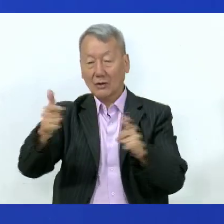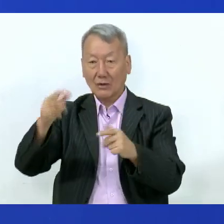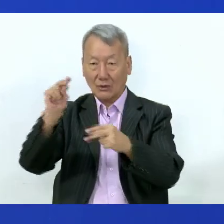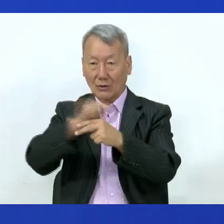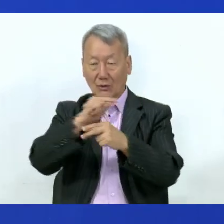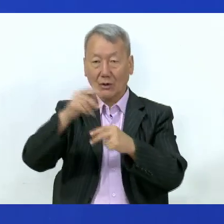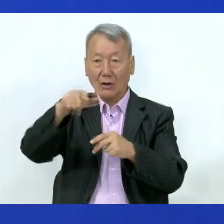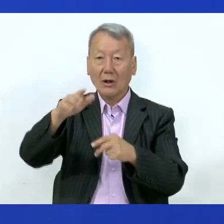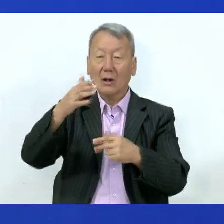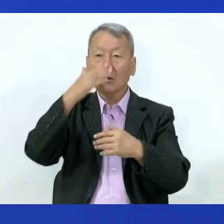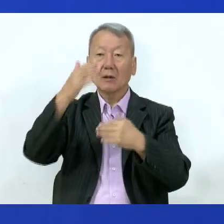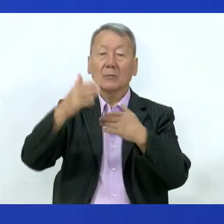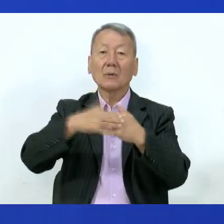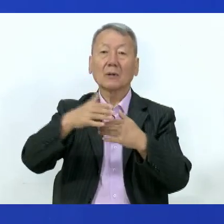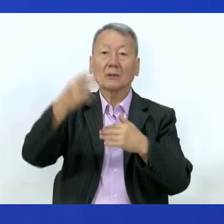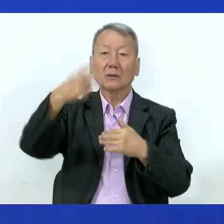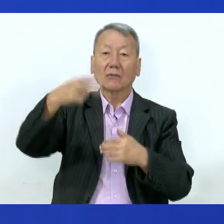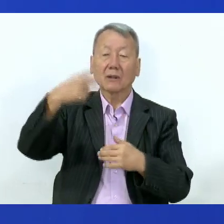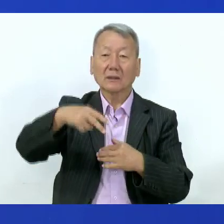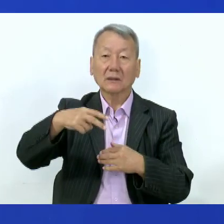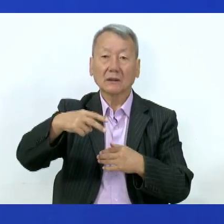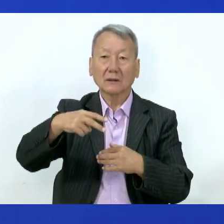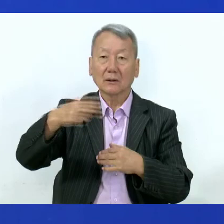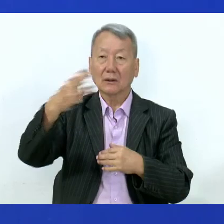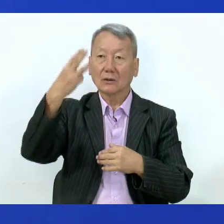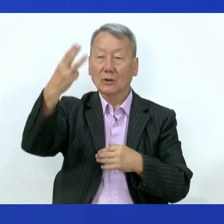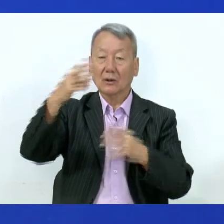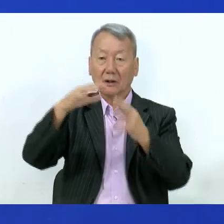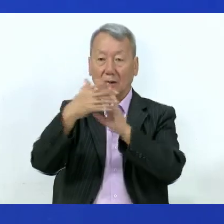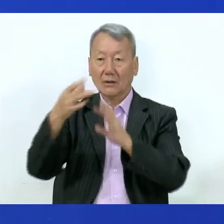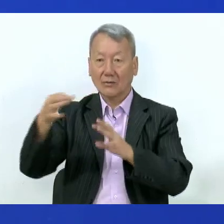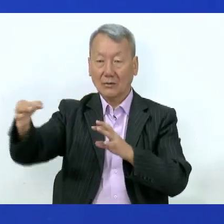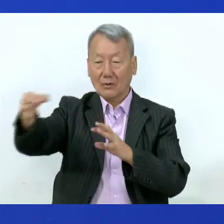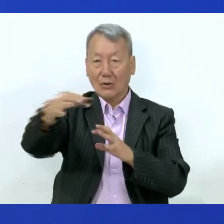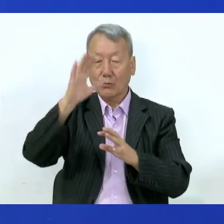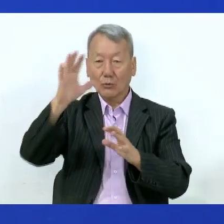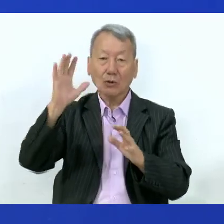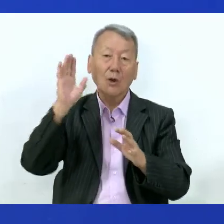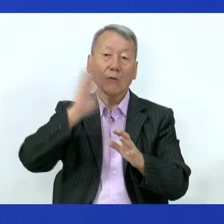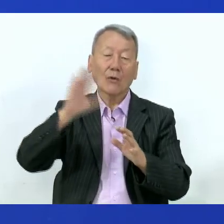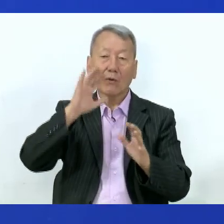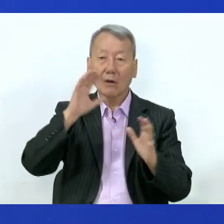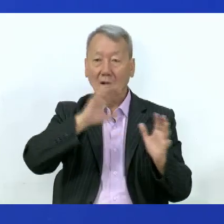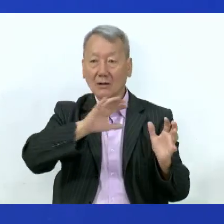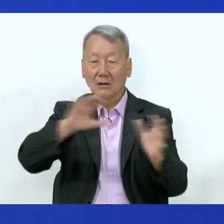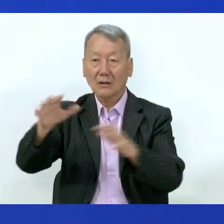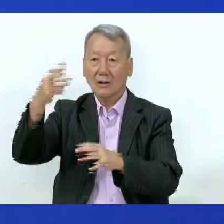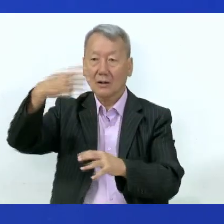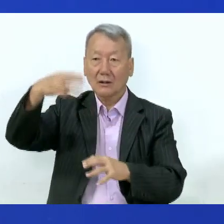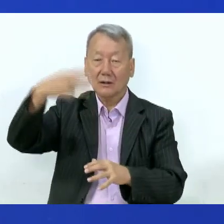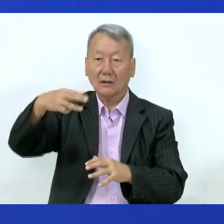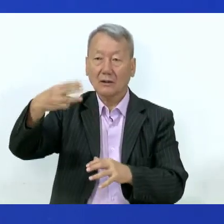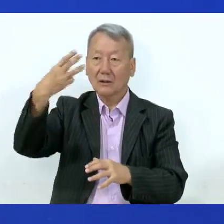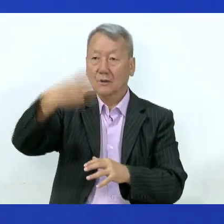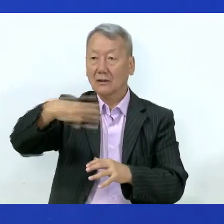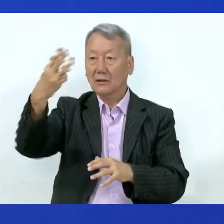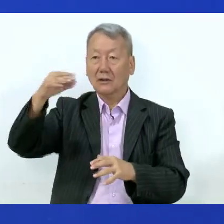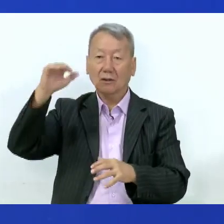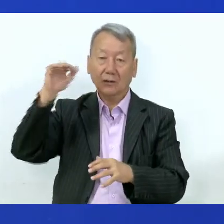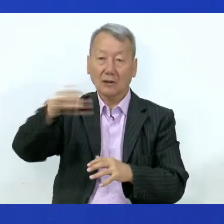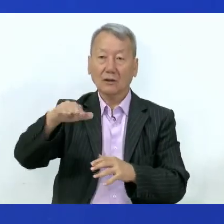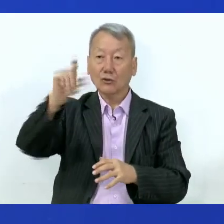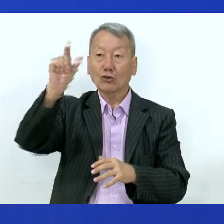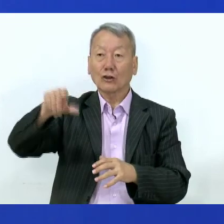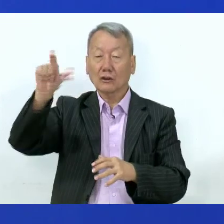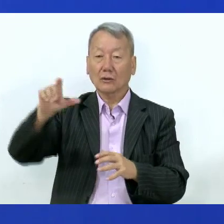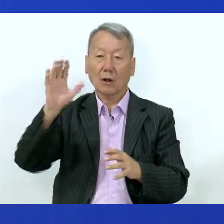На 23 селах будет обеспечено водой 33 тысячи человек.